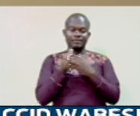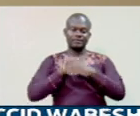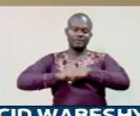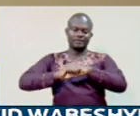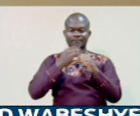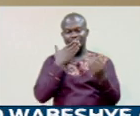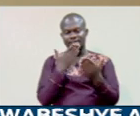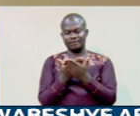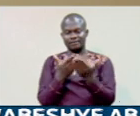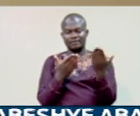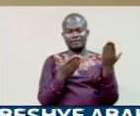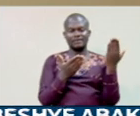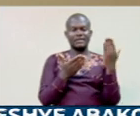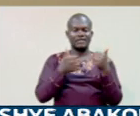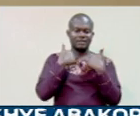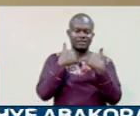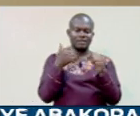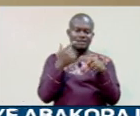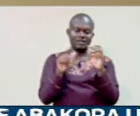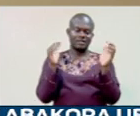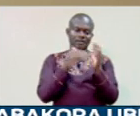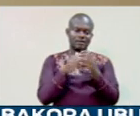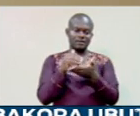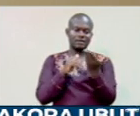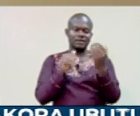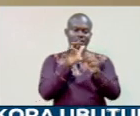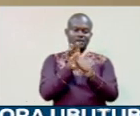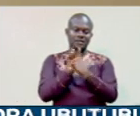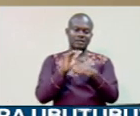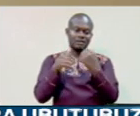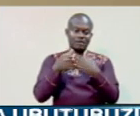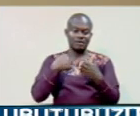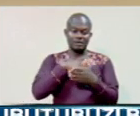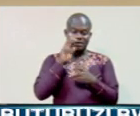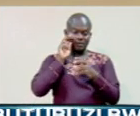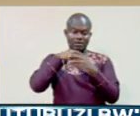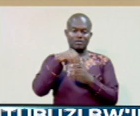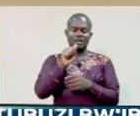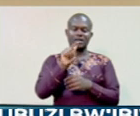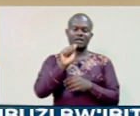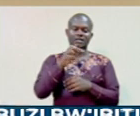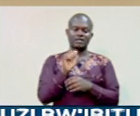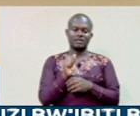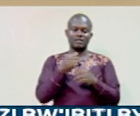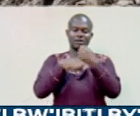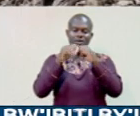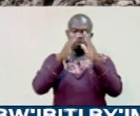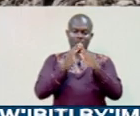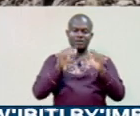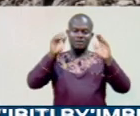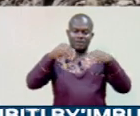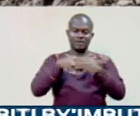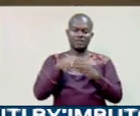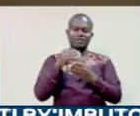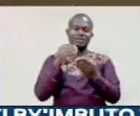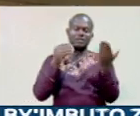zirinzwe neza, zimeze neza, kandi inyinshi tuzisanga mu Kagera. Ibikorwa bya muntu nk'ubuhinzi, imiturire, uburobyi,